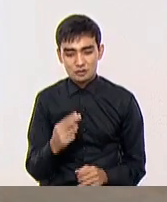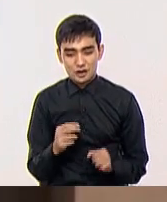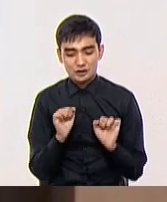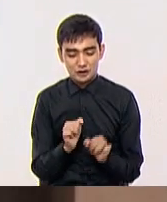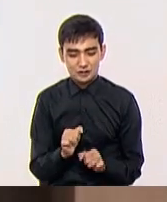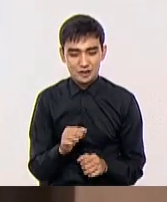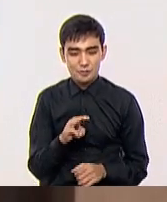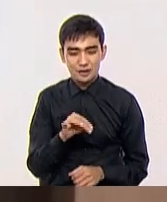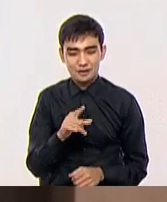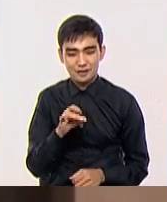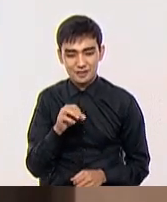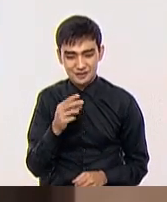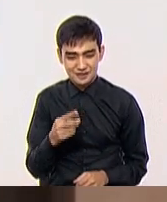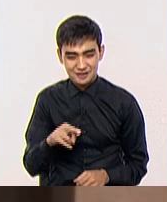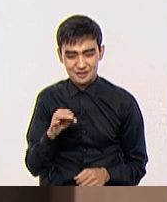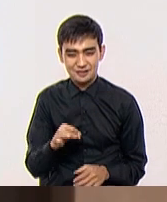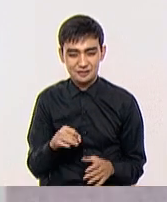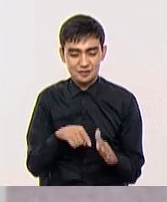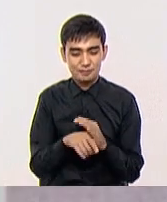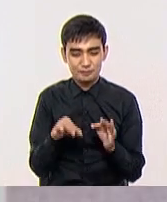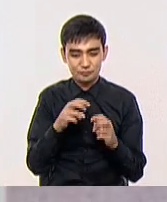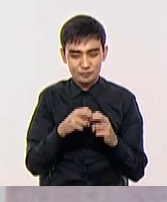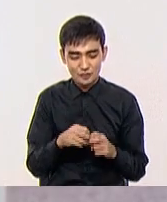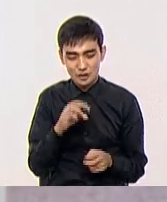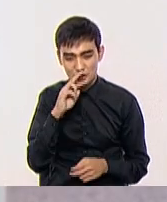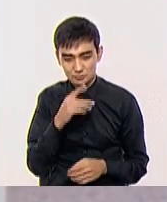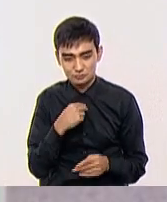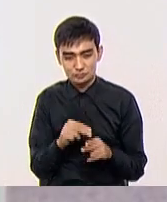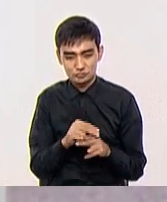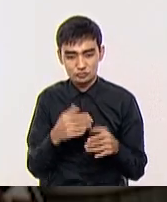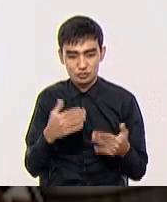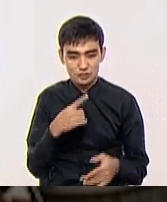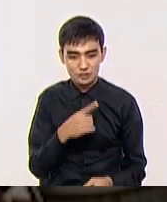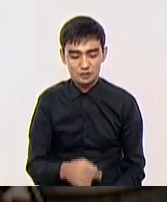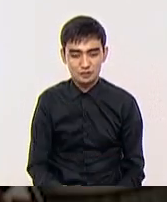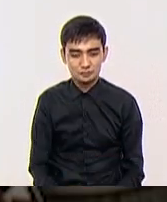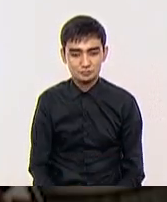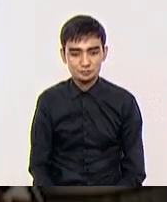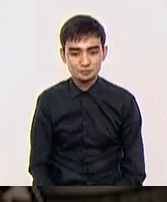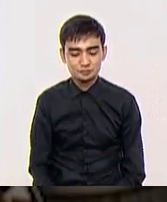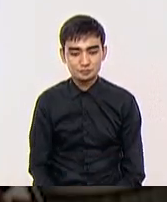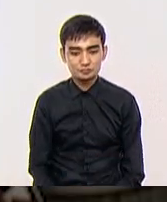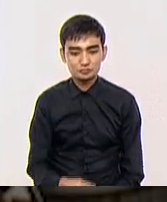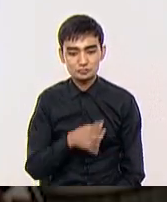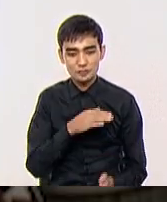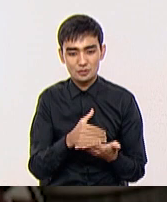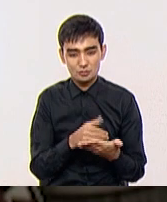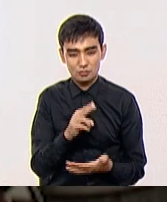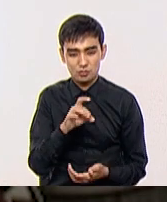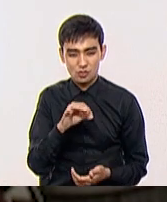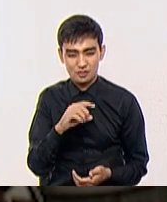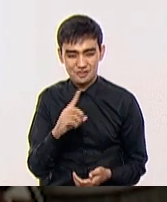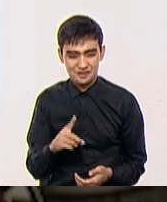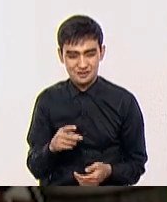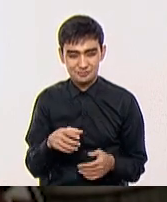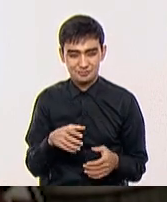миграции проверили всю документацию Коли Шанкаренко. Там заверили, что ошибку исправили. Реабилитация был отображен протез голени вместо